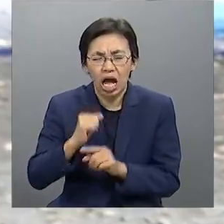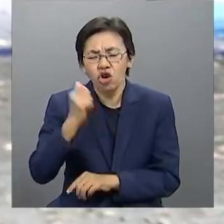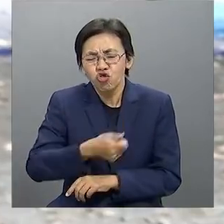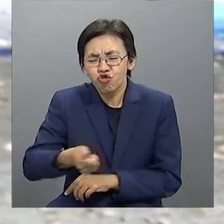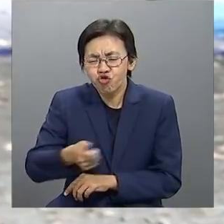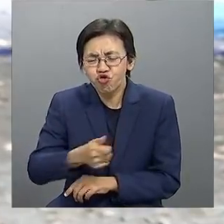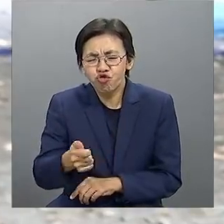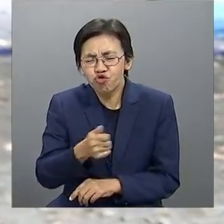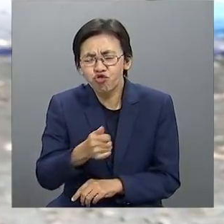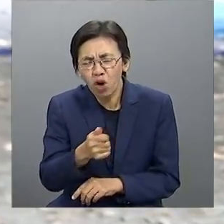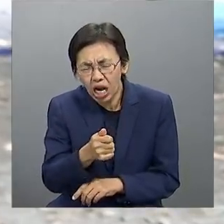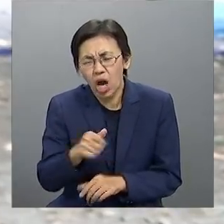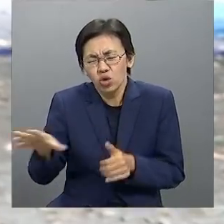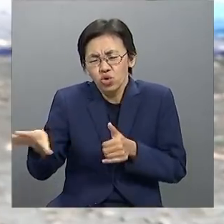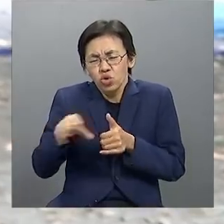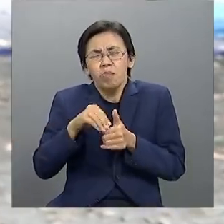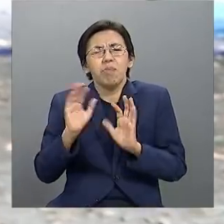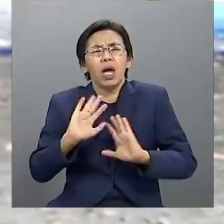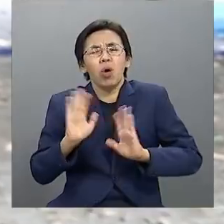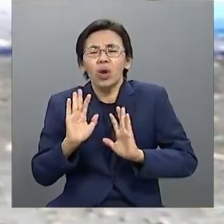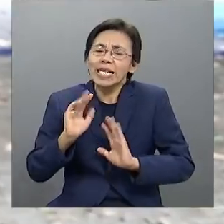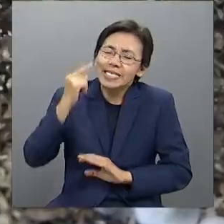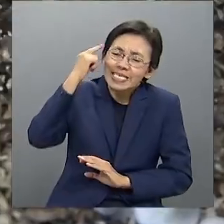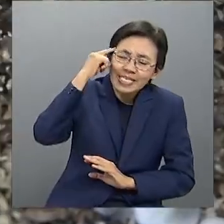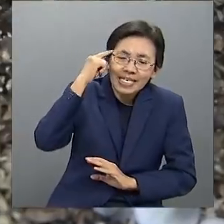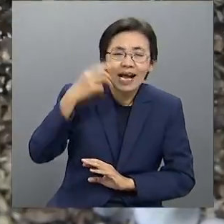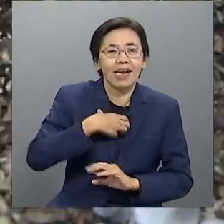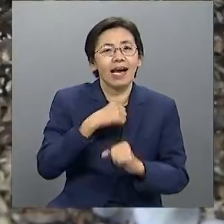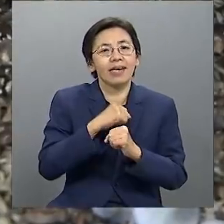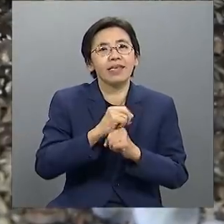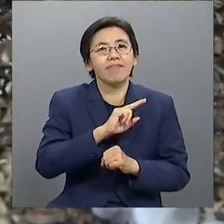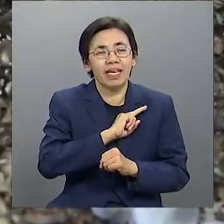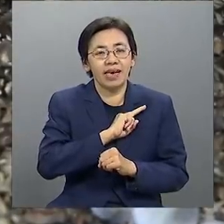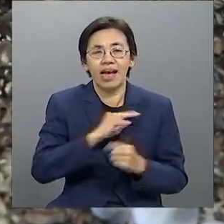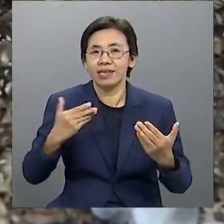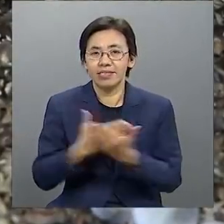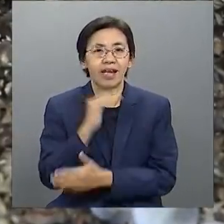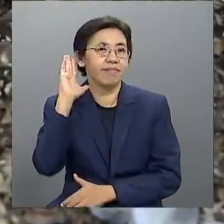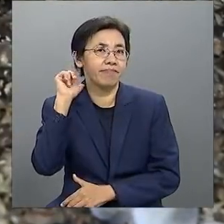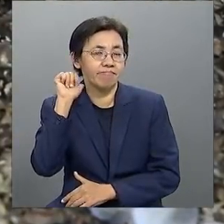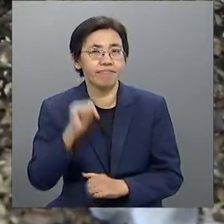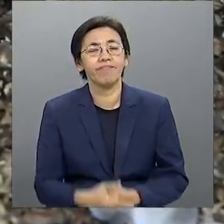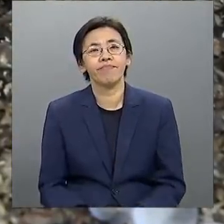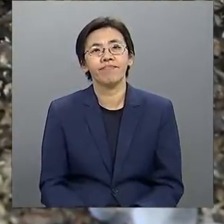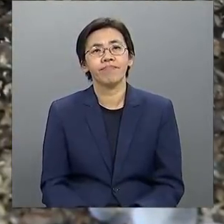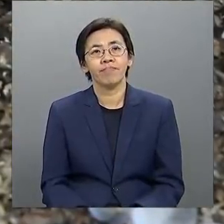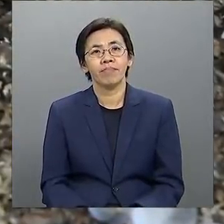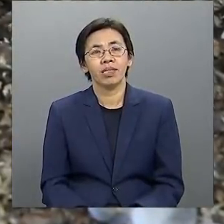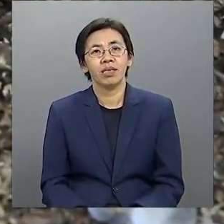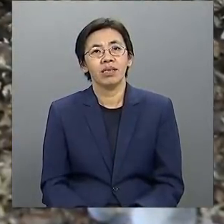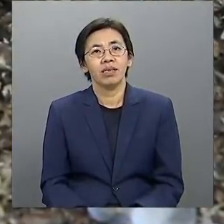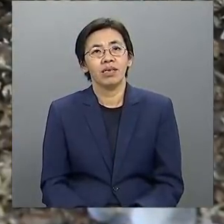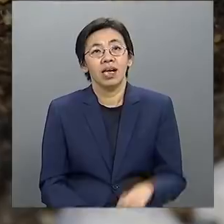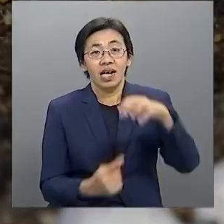ให้แกไปยุ่งครับครับครับแล้วก็อยากกลับมาทำแทนแกเลย คุณชมพรคุณรับเห็ดสัก 3-4 กิโล